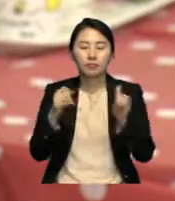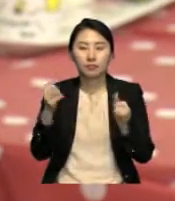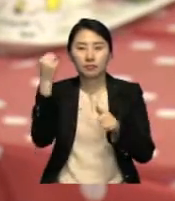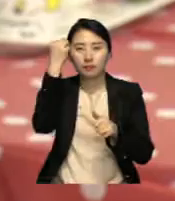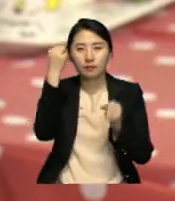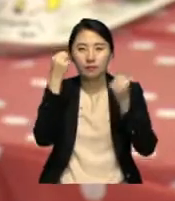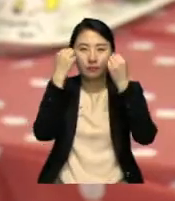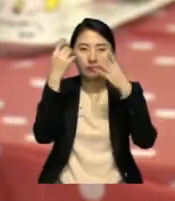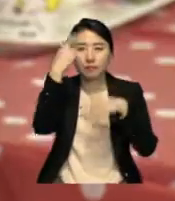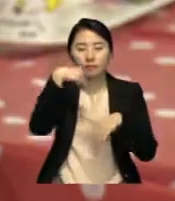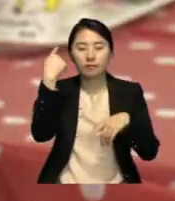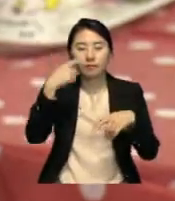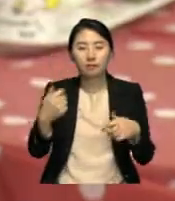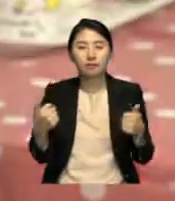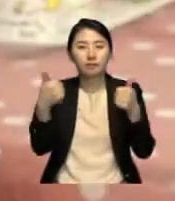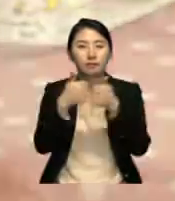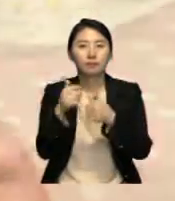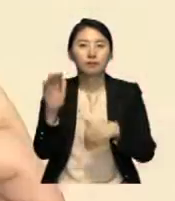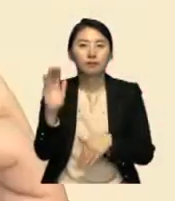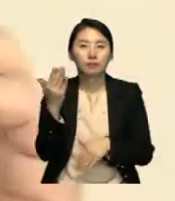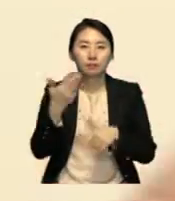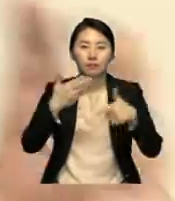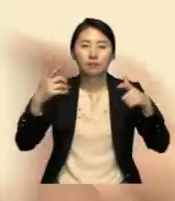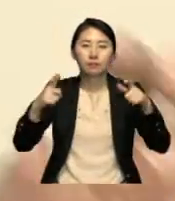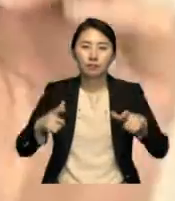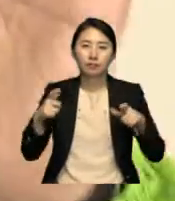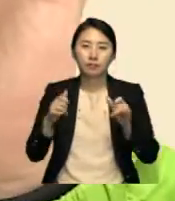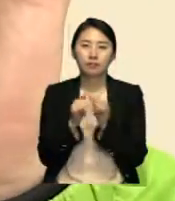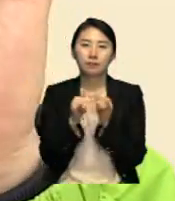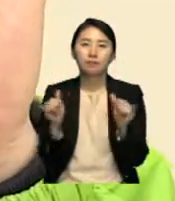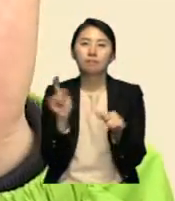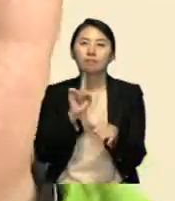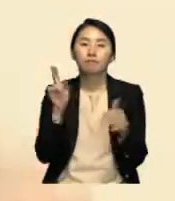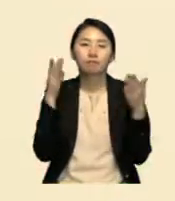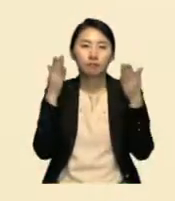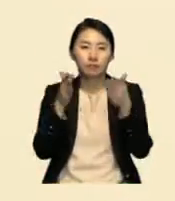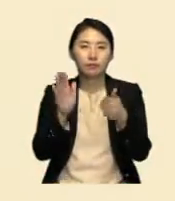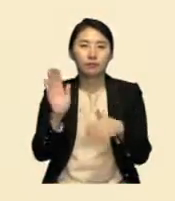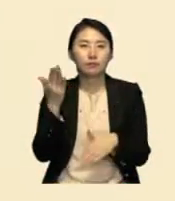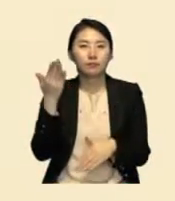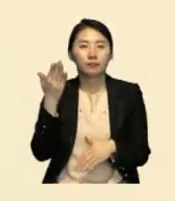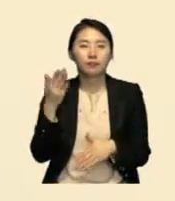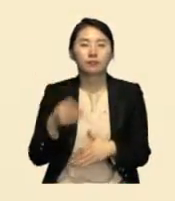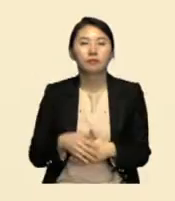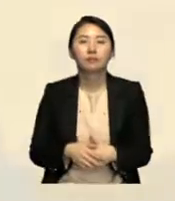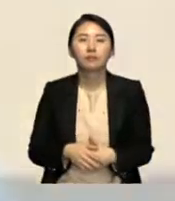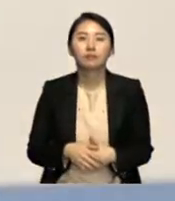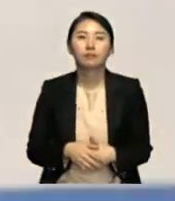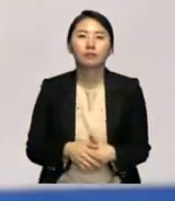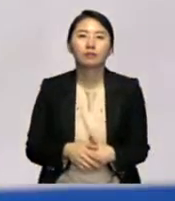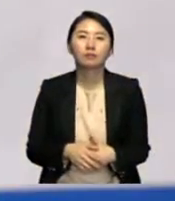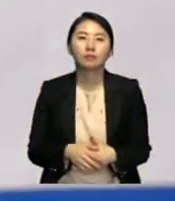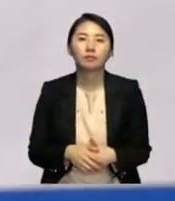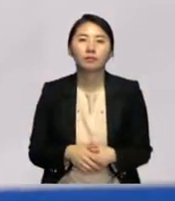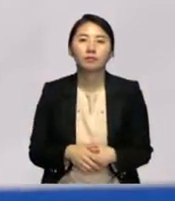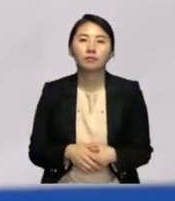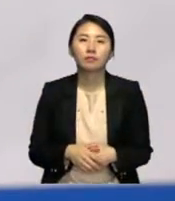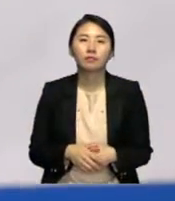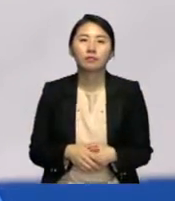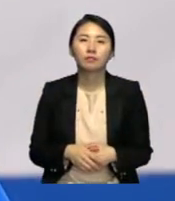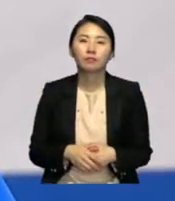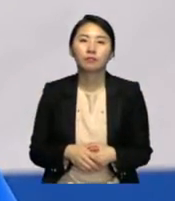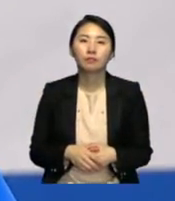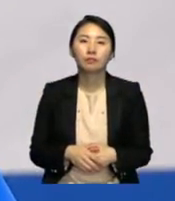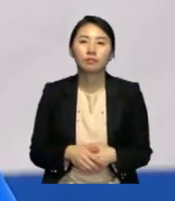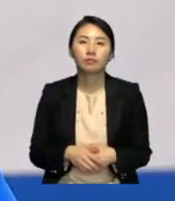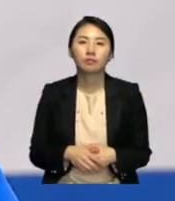얼굴 간의 대결로 압축되는 금천구 에서 유권자들의 마음이 누구를 향할 지 주목되고 있습니다 서울 경기 케이블